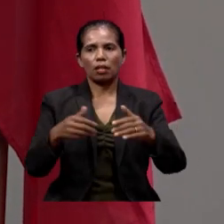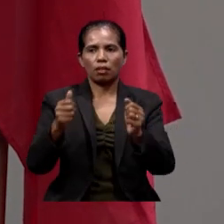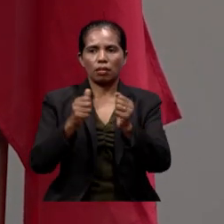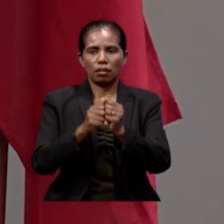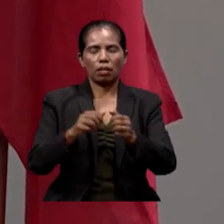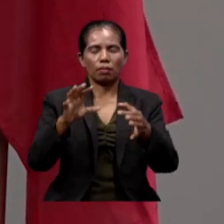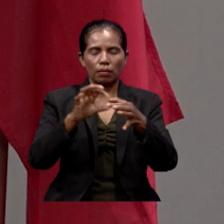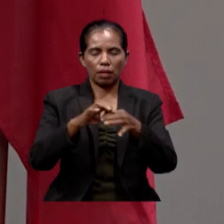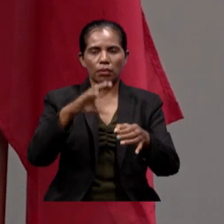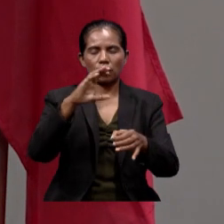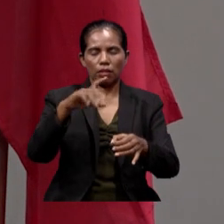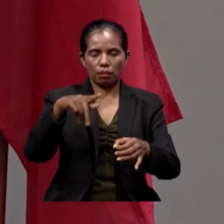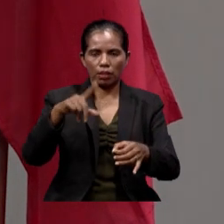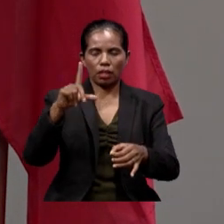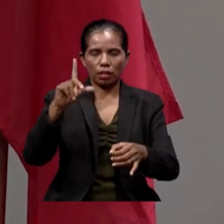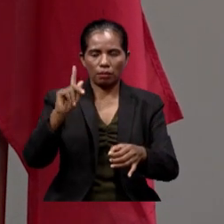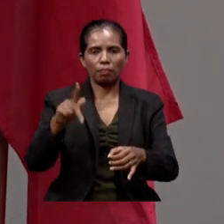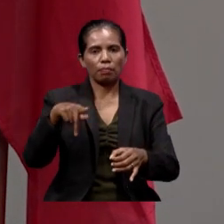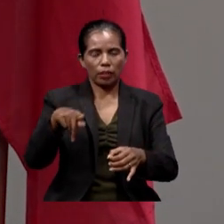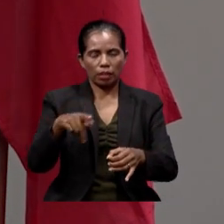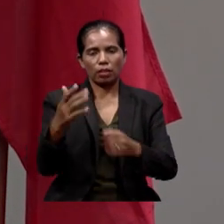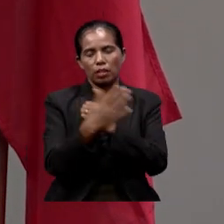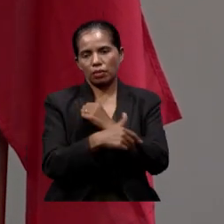sepepe nasa nasam tersir.